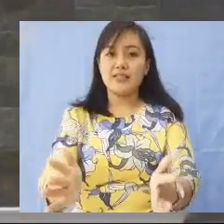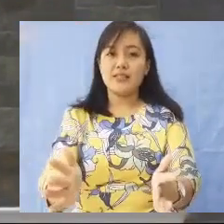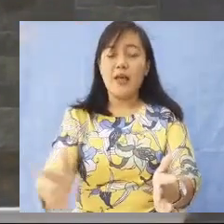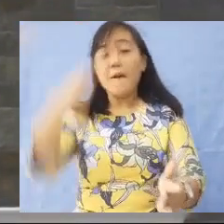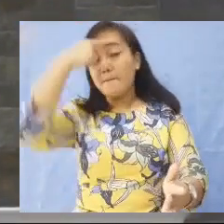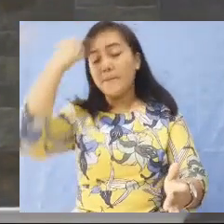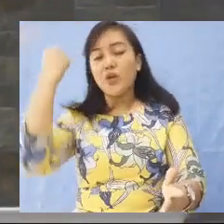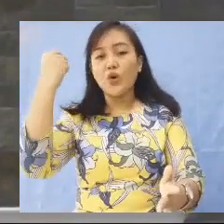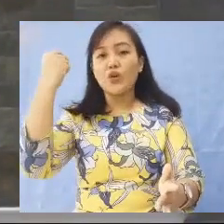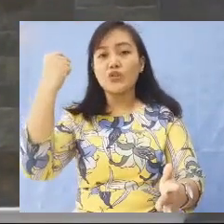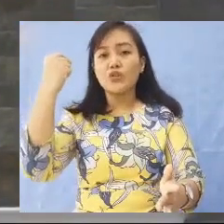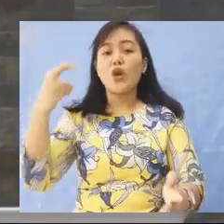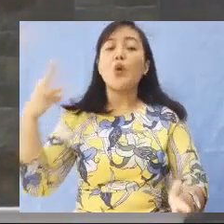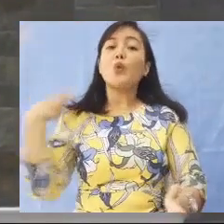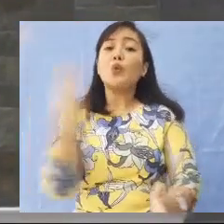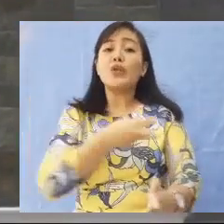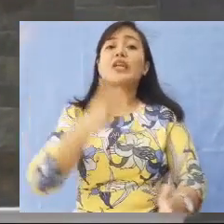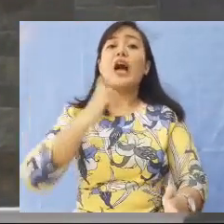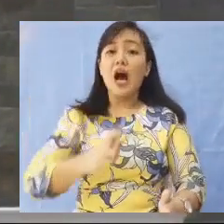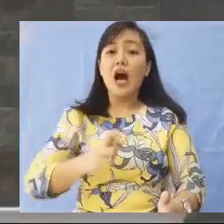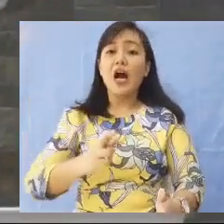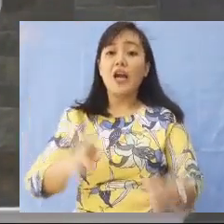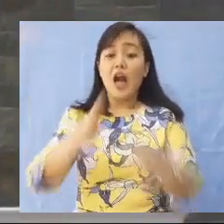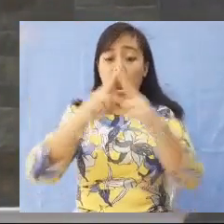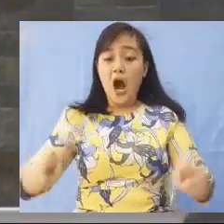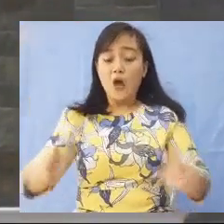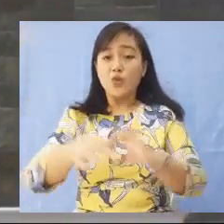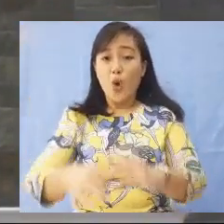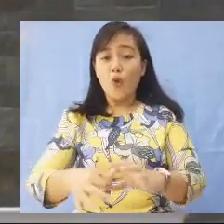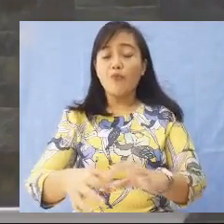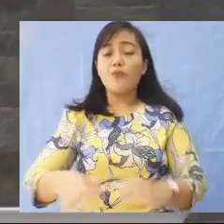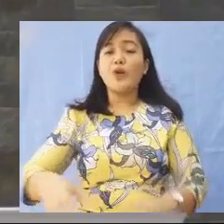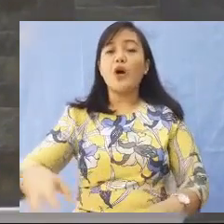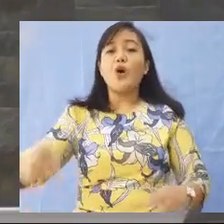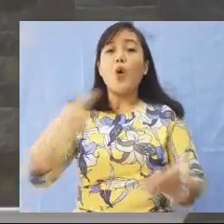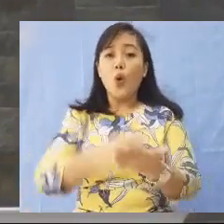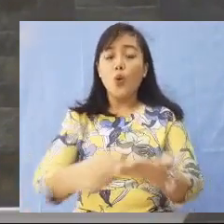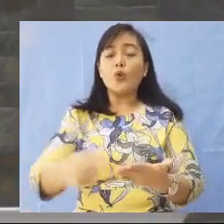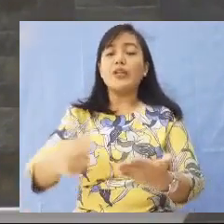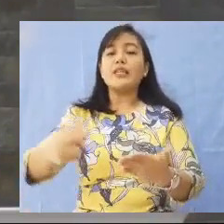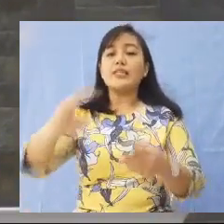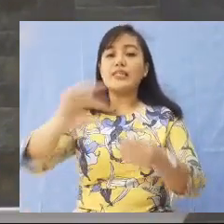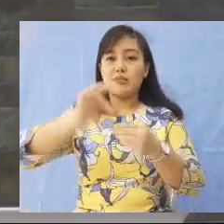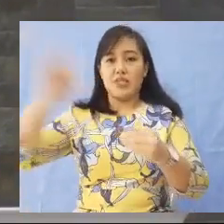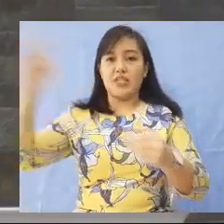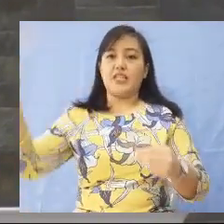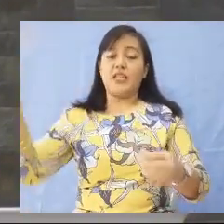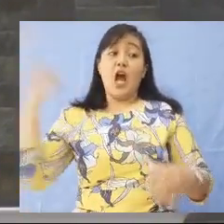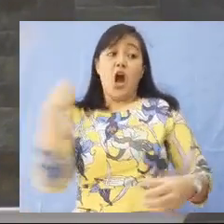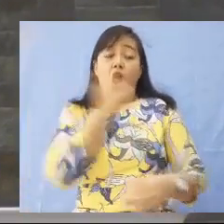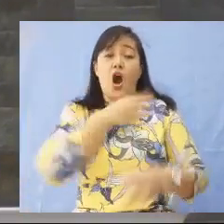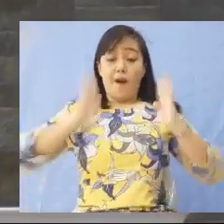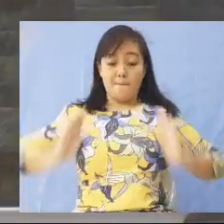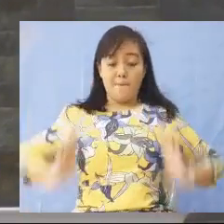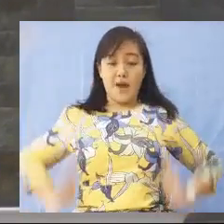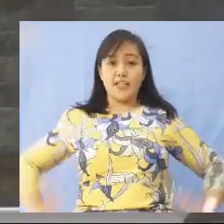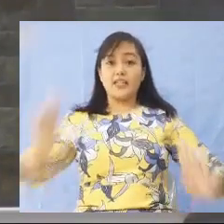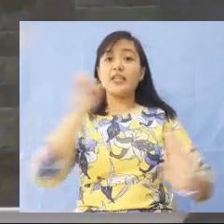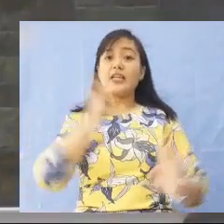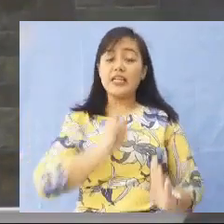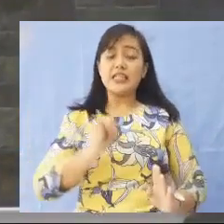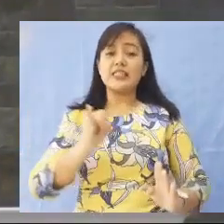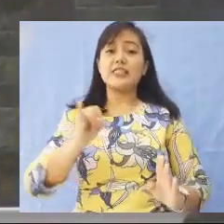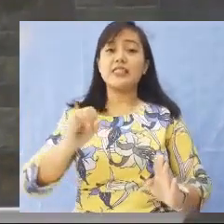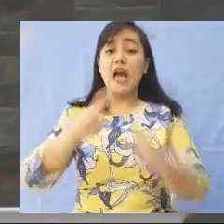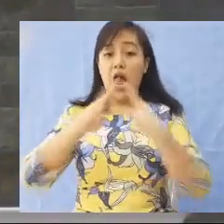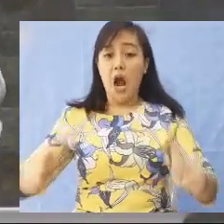like a rivers of water flowing down through you. Na ang sabi po ng Biblia dito, sabi ni Job, ang ginamit na